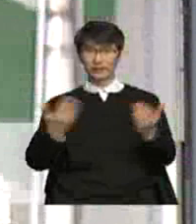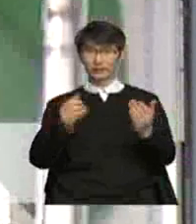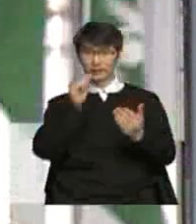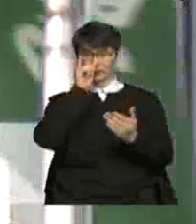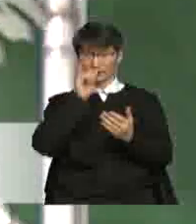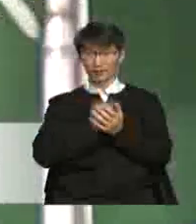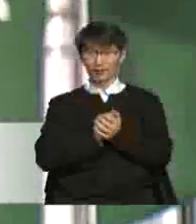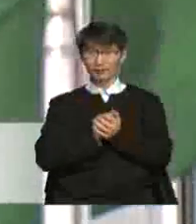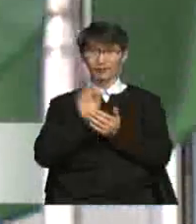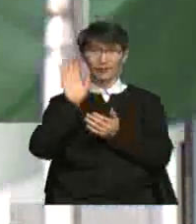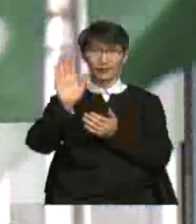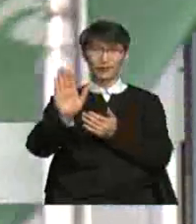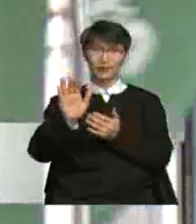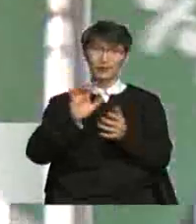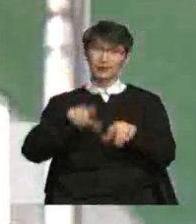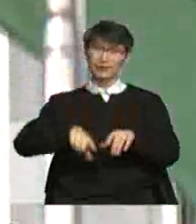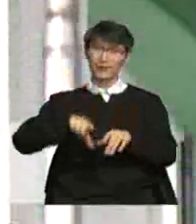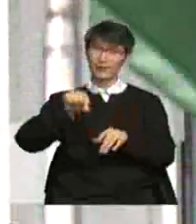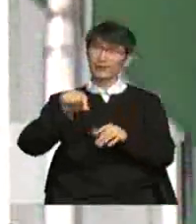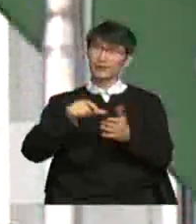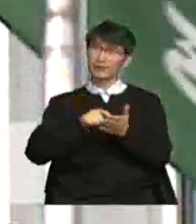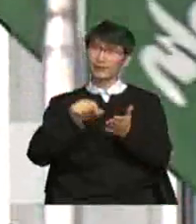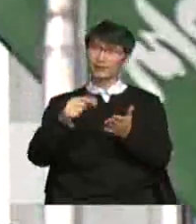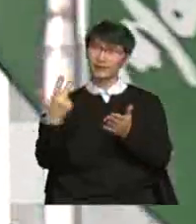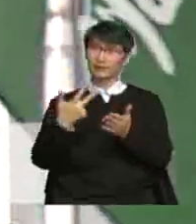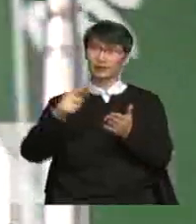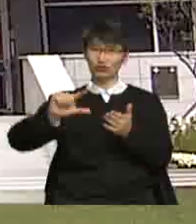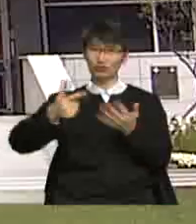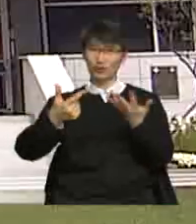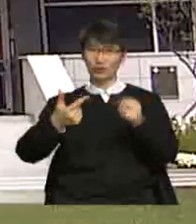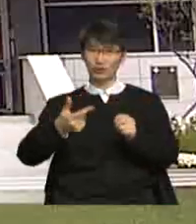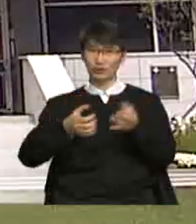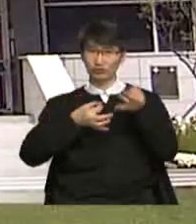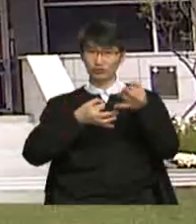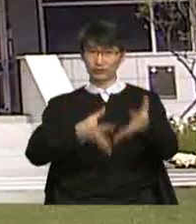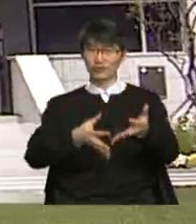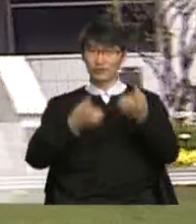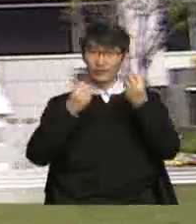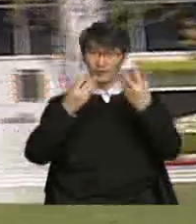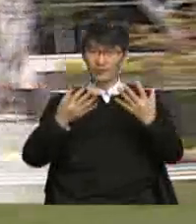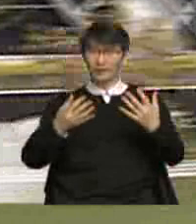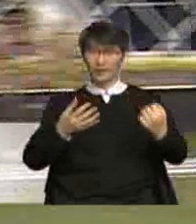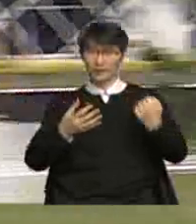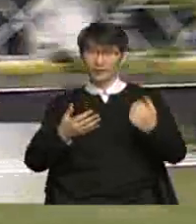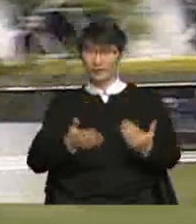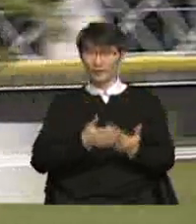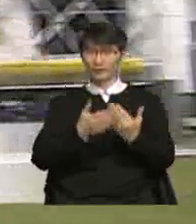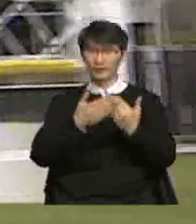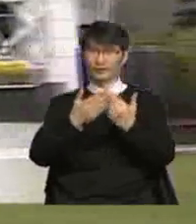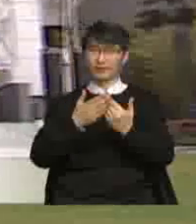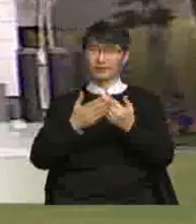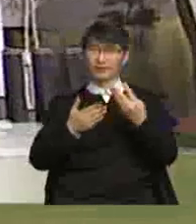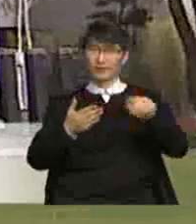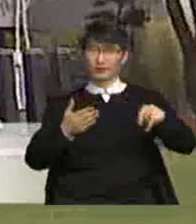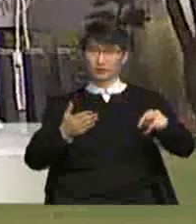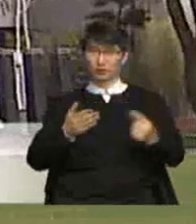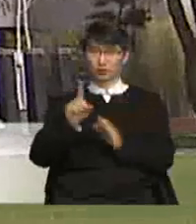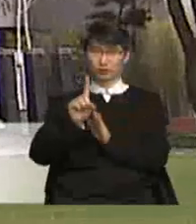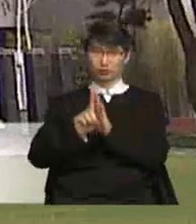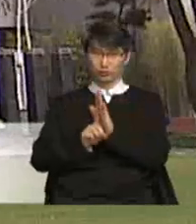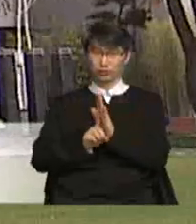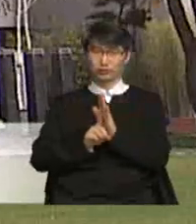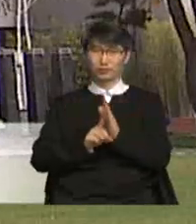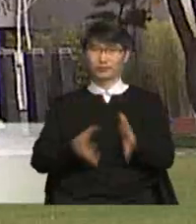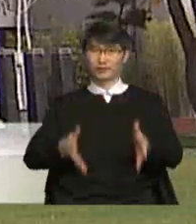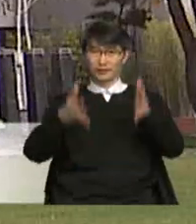됩니다 앞으로 약 7천 600억 원이 투입되며 신재생에너지 발전 사업 확대와 저탄소 재료 에너지 빌딩 전환